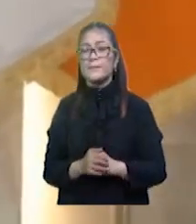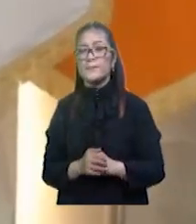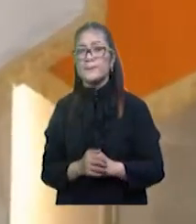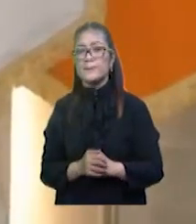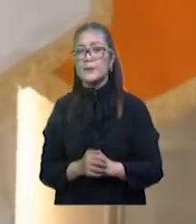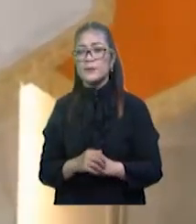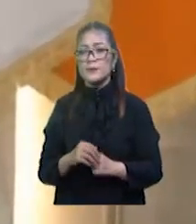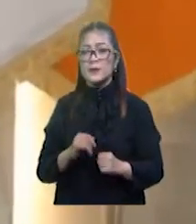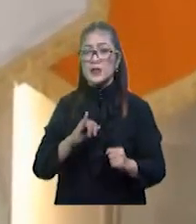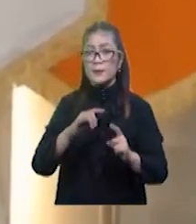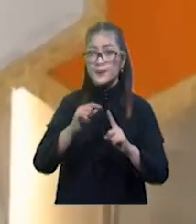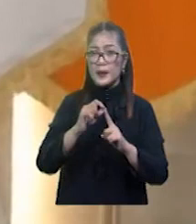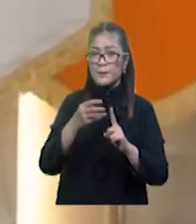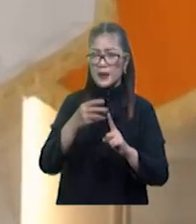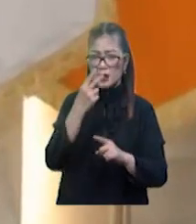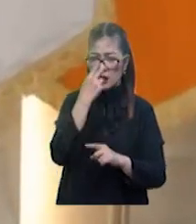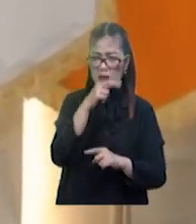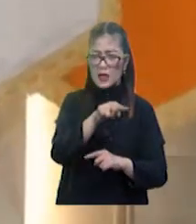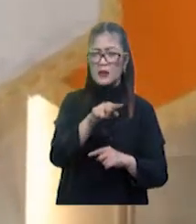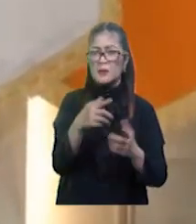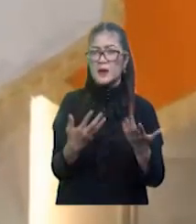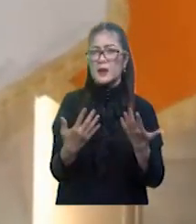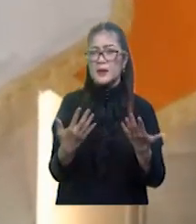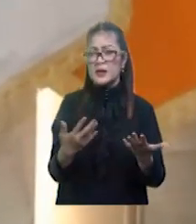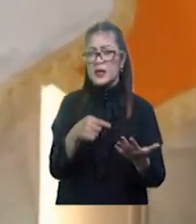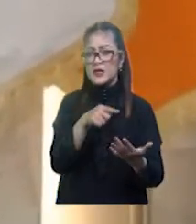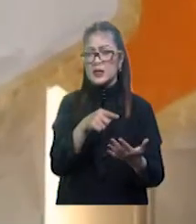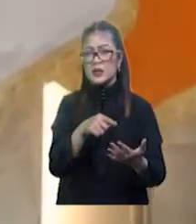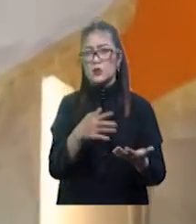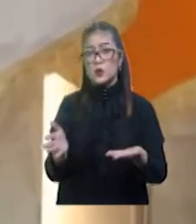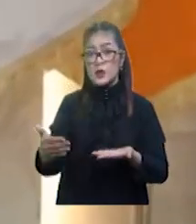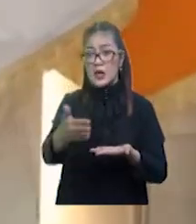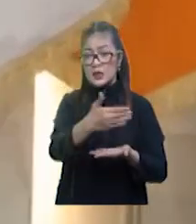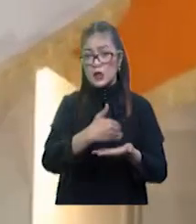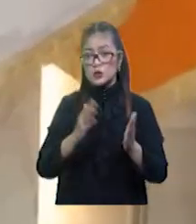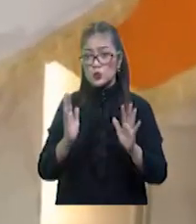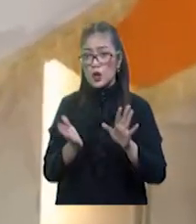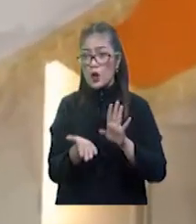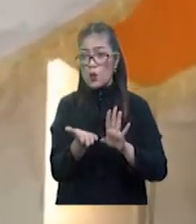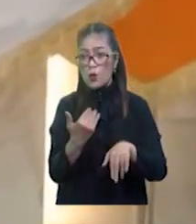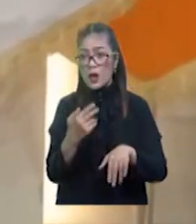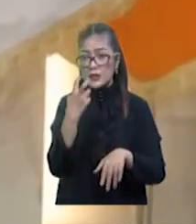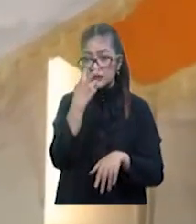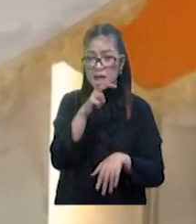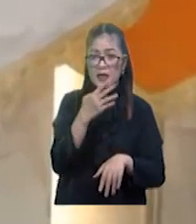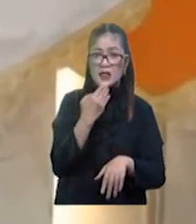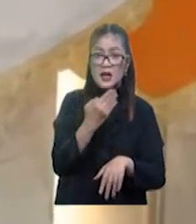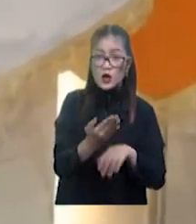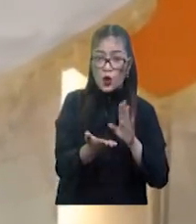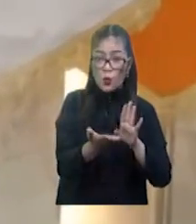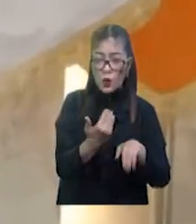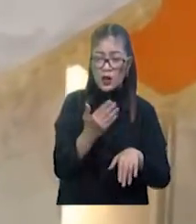sangat memperhatikan hal ini. Saat ini kami sedang mengumpulkan data, meng-cross-check kembali, dan melihat